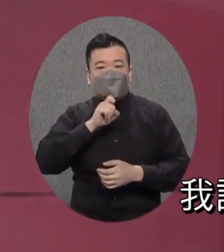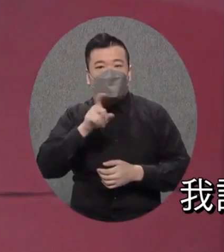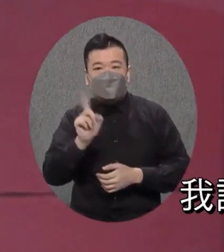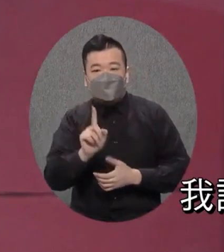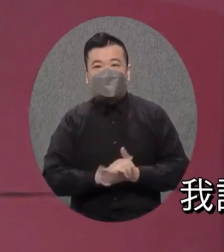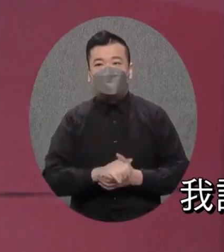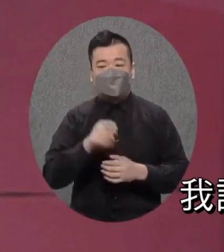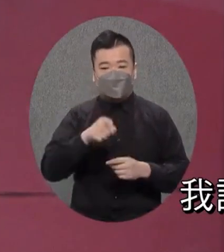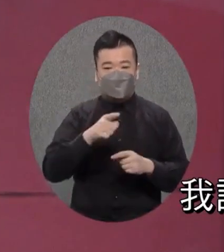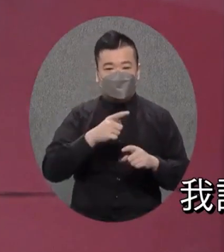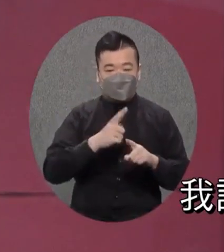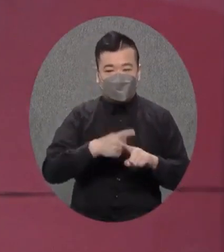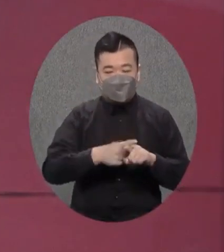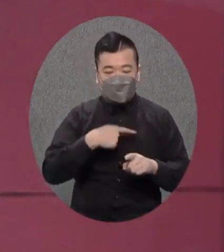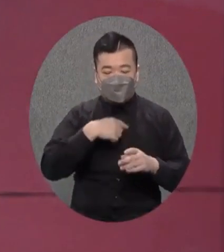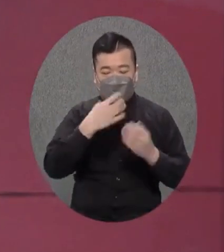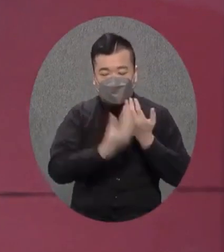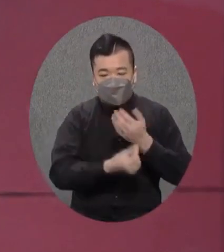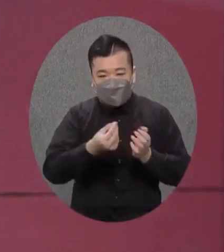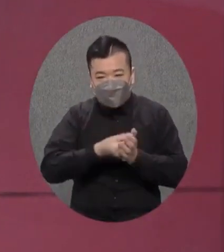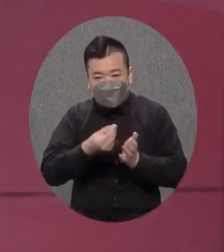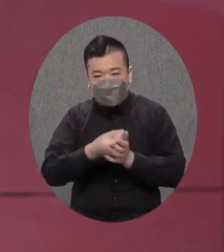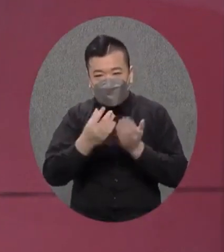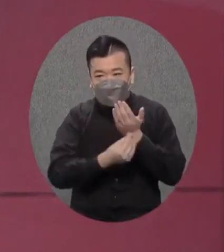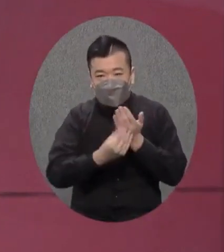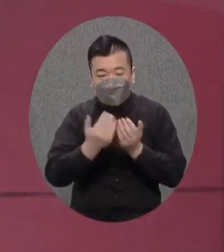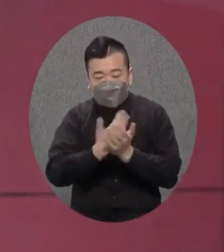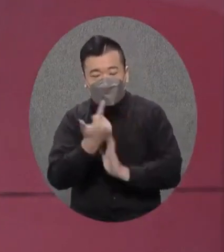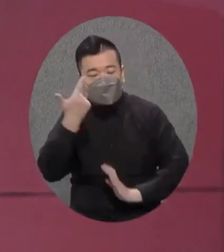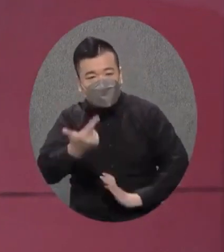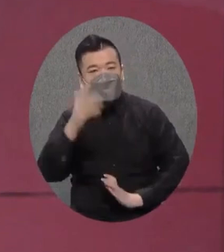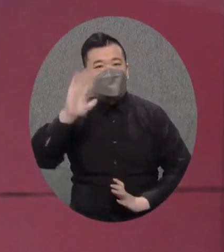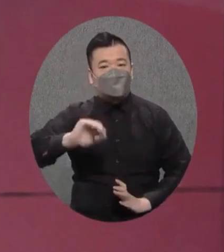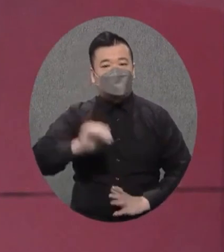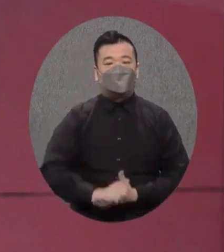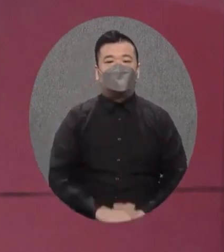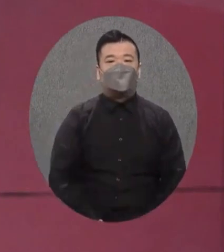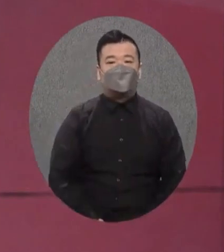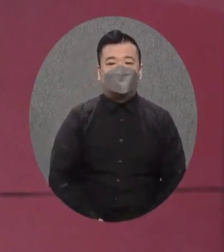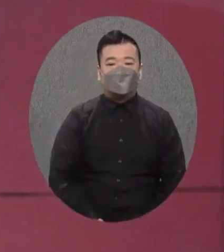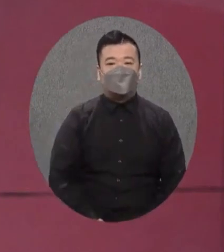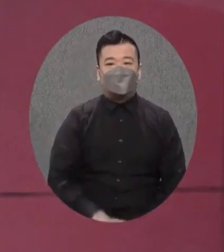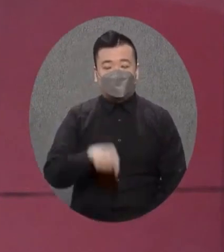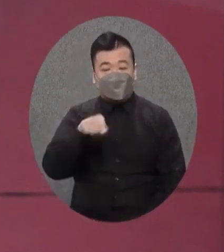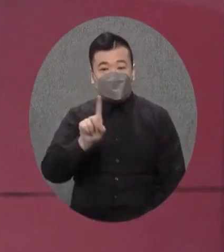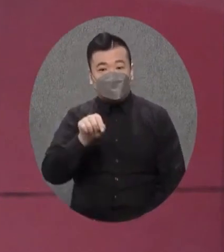話我哋嘅複數性可以需要印好多張，可以印好多張。咁呢個係